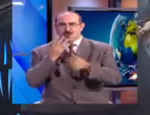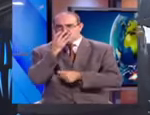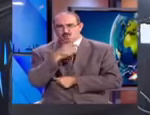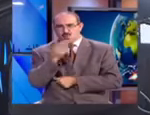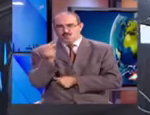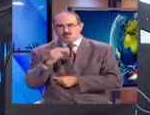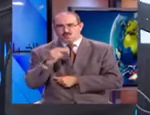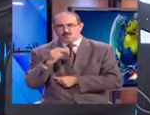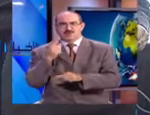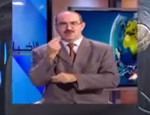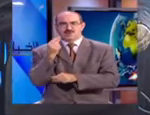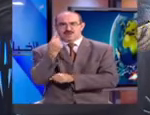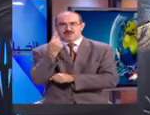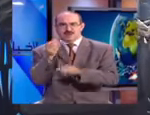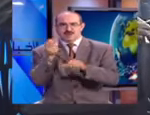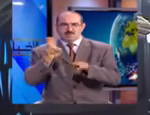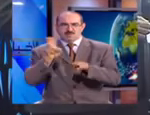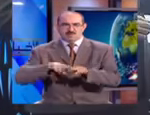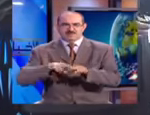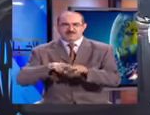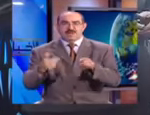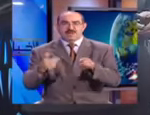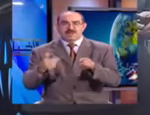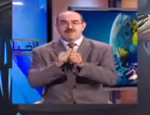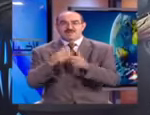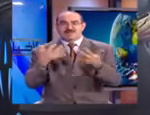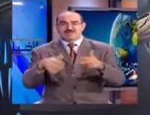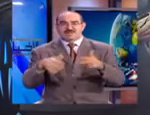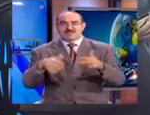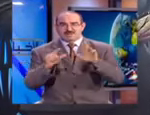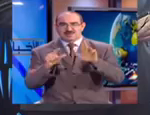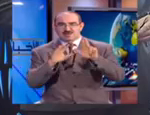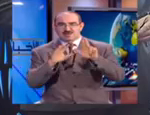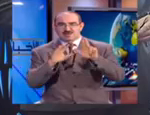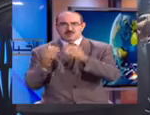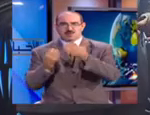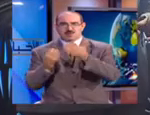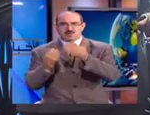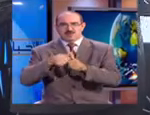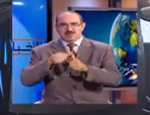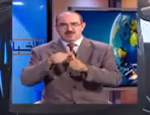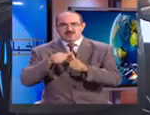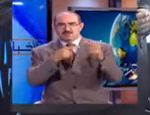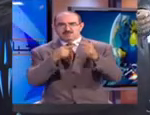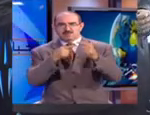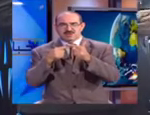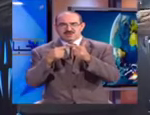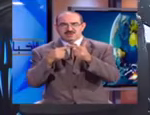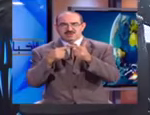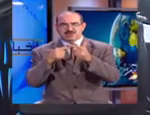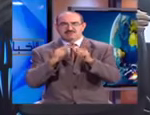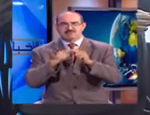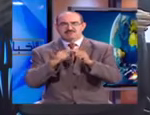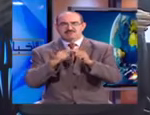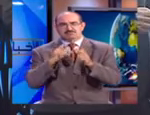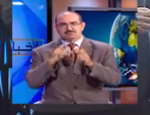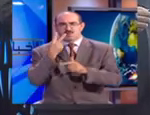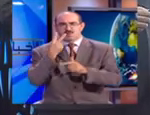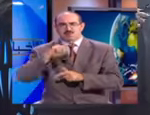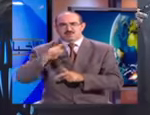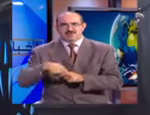المركزة و21 وفاة. مع تسجيل 978 حالة جديدة يصبح المعدل خلال 24 ساعة الأخيرة